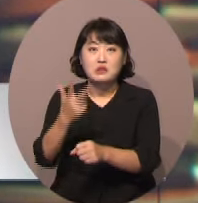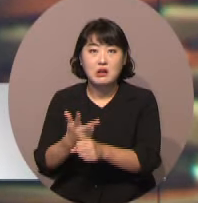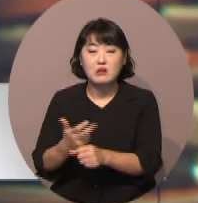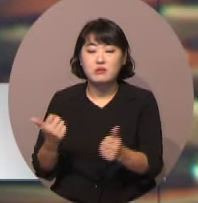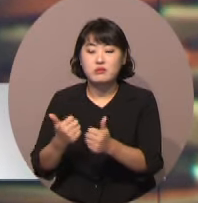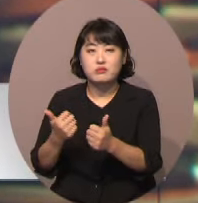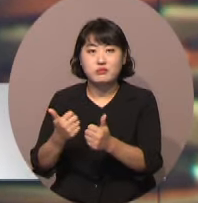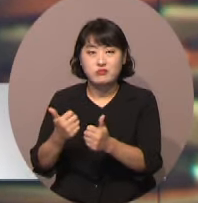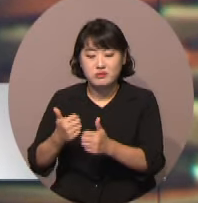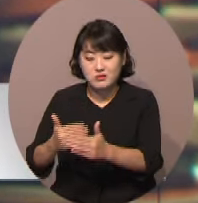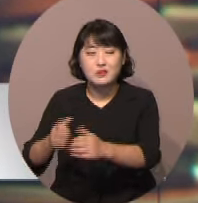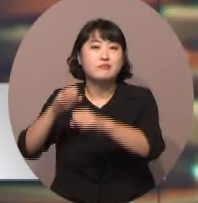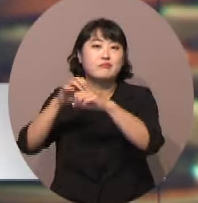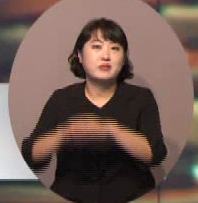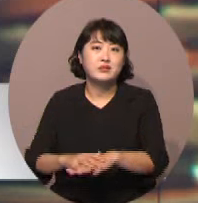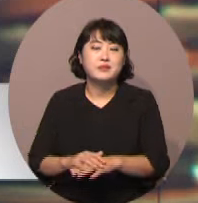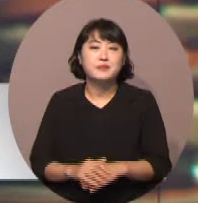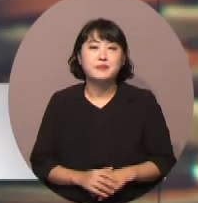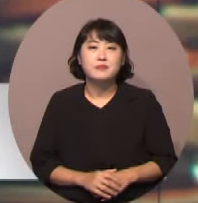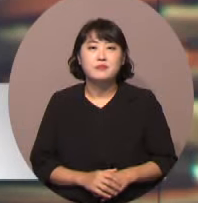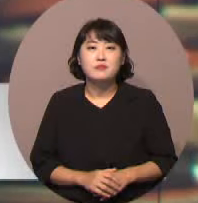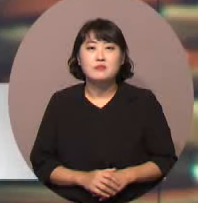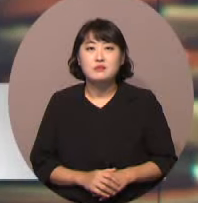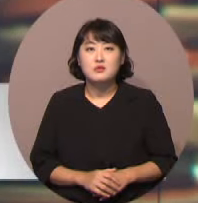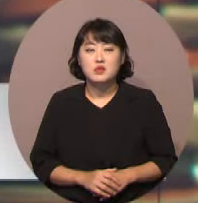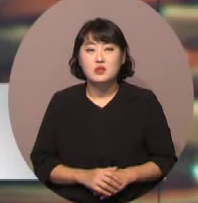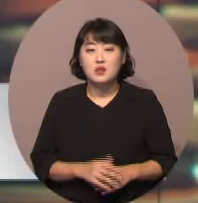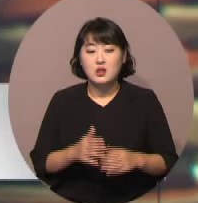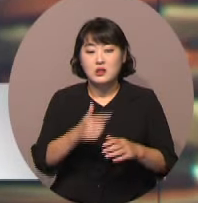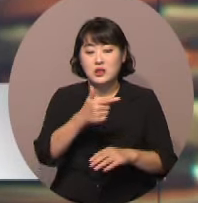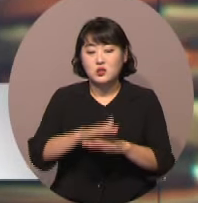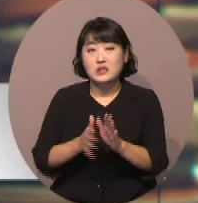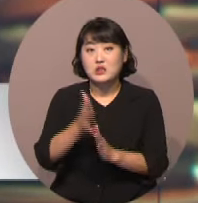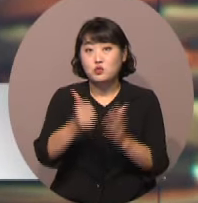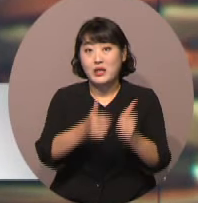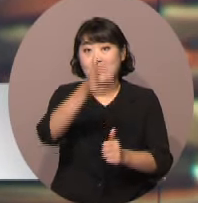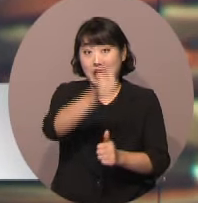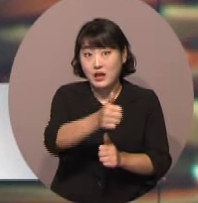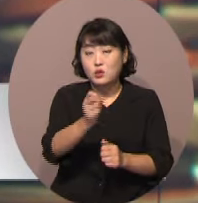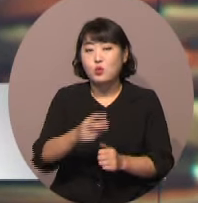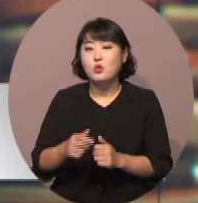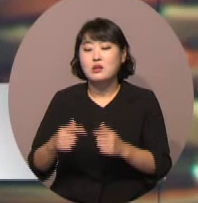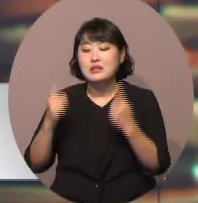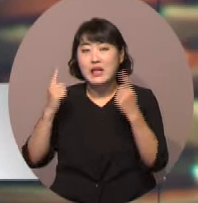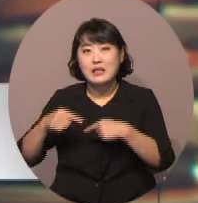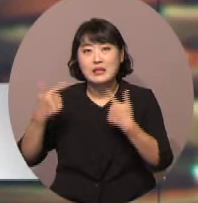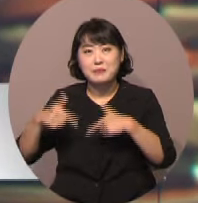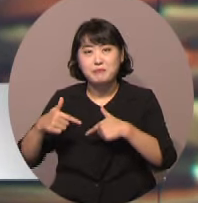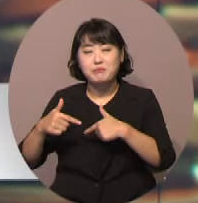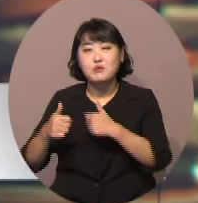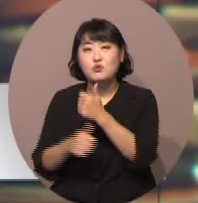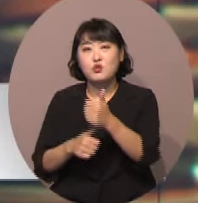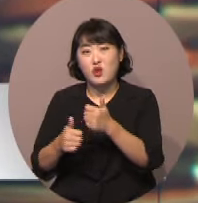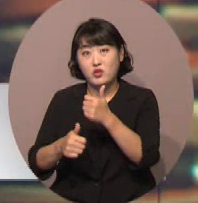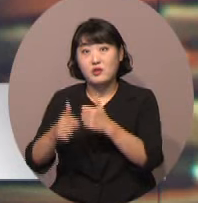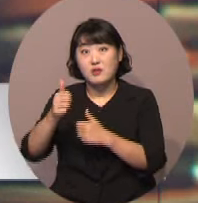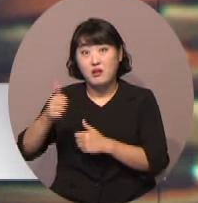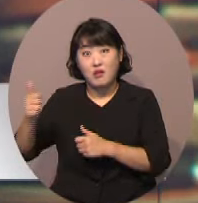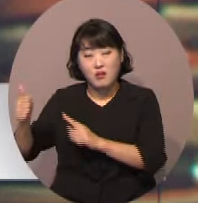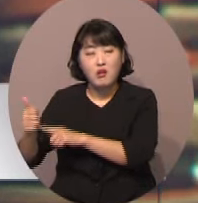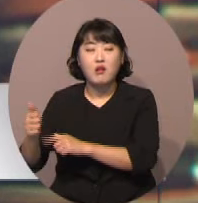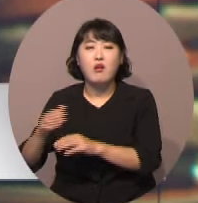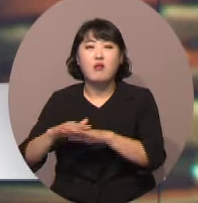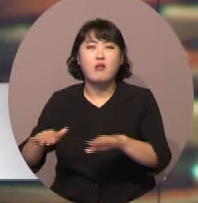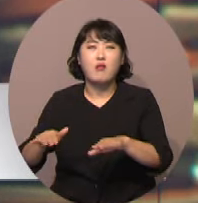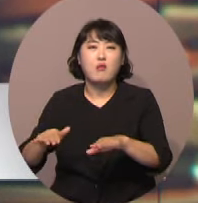결국 무산됐습니다 의장단과 상인 위원장 자리를 놓고 당내 내분이 그게 달하면서 해결의 실마리가 좀처럼 보이지